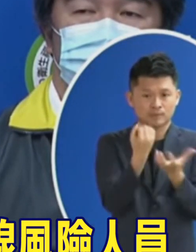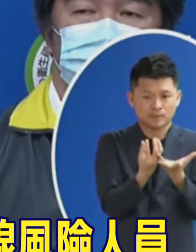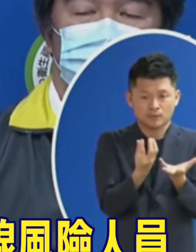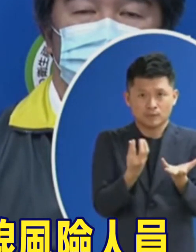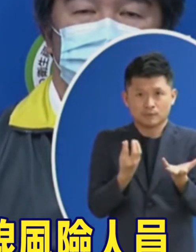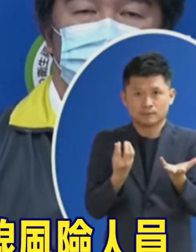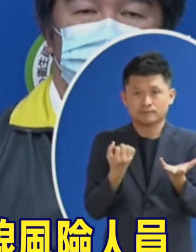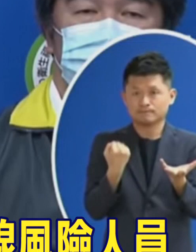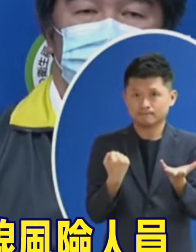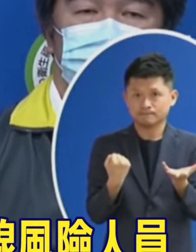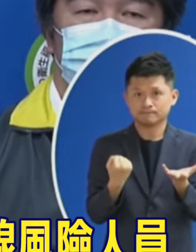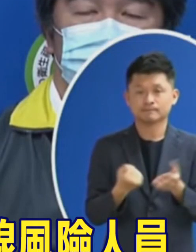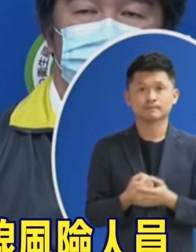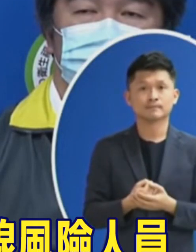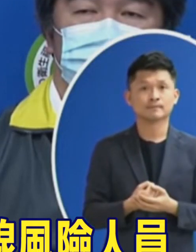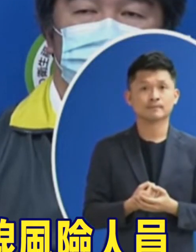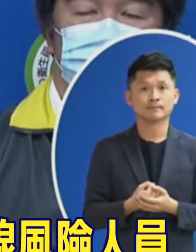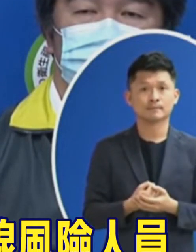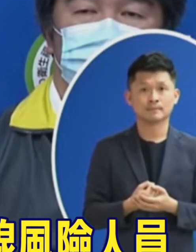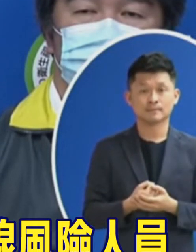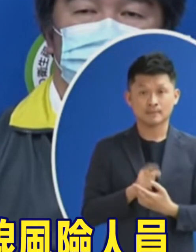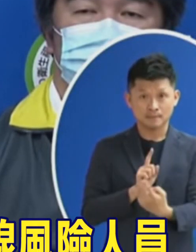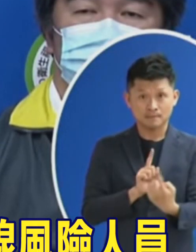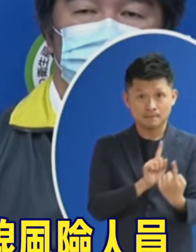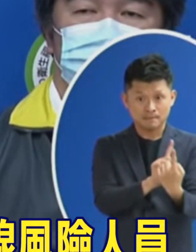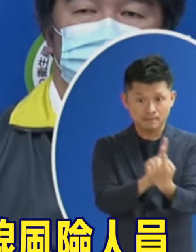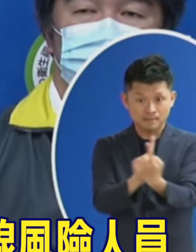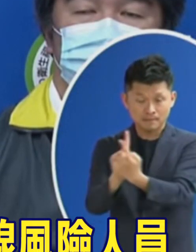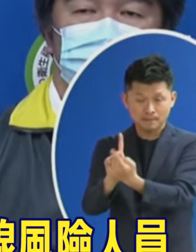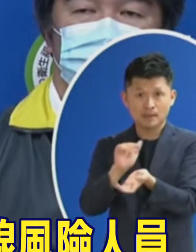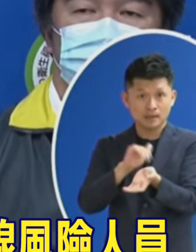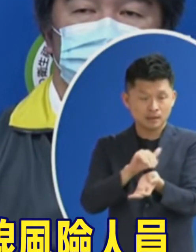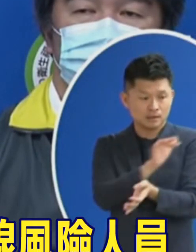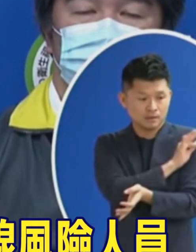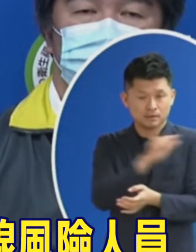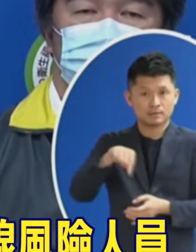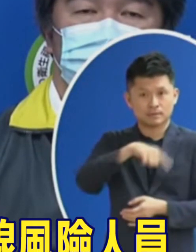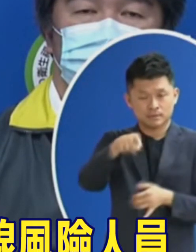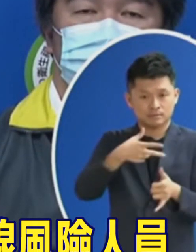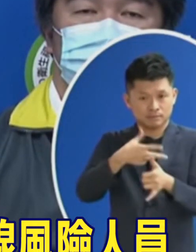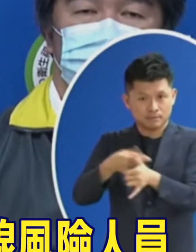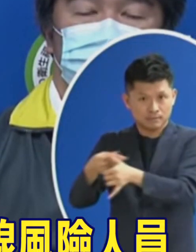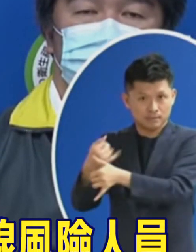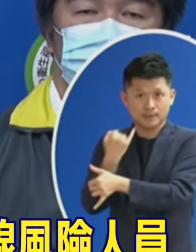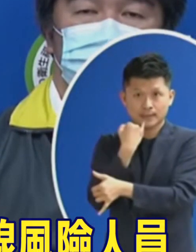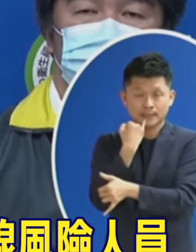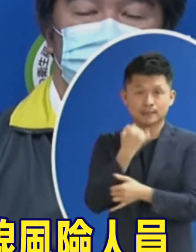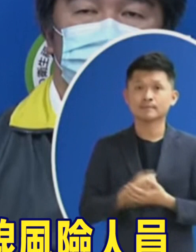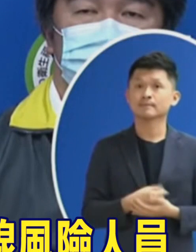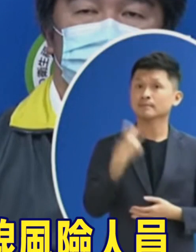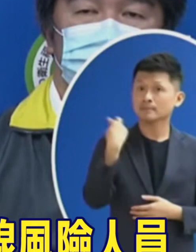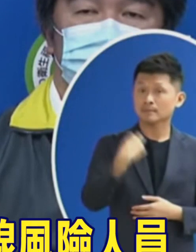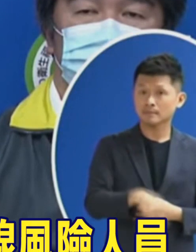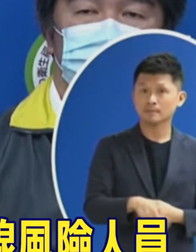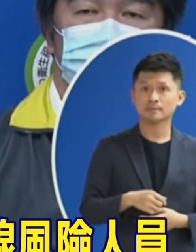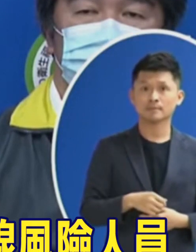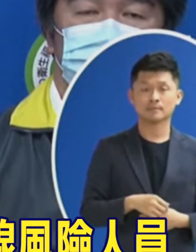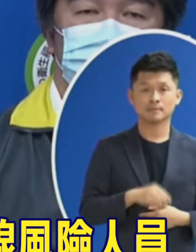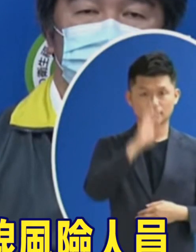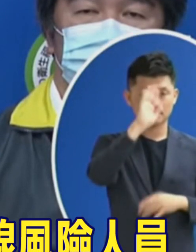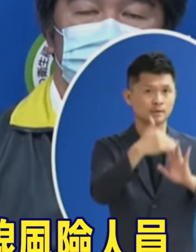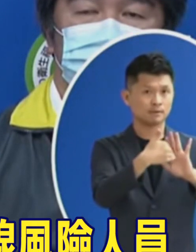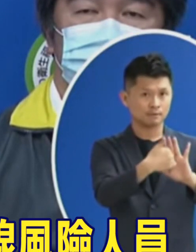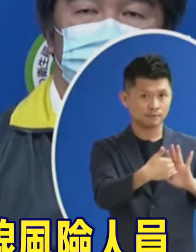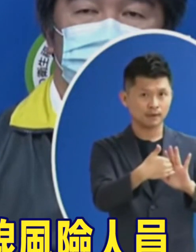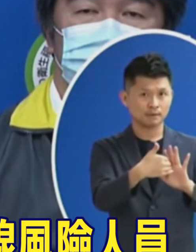苗，然后供我们在第一线的医护人员来使用，也供给第一线在防疫